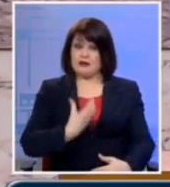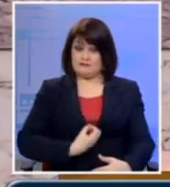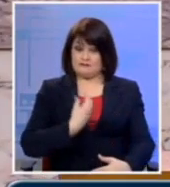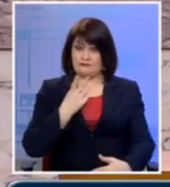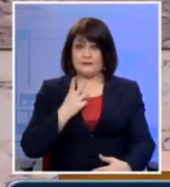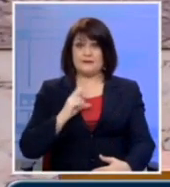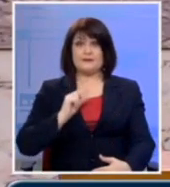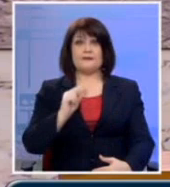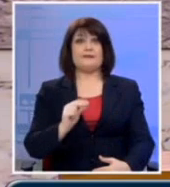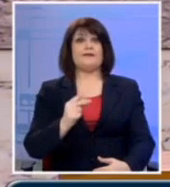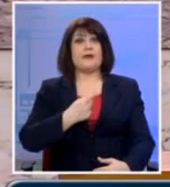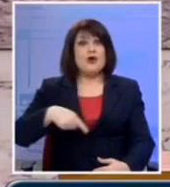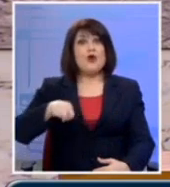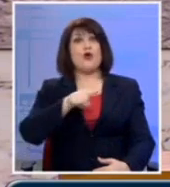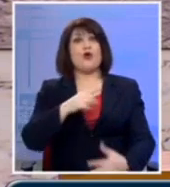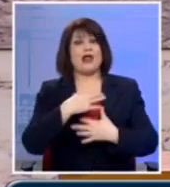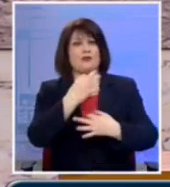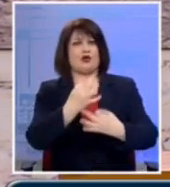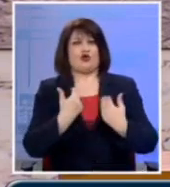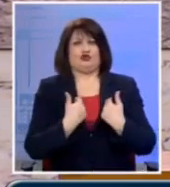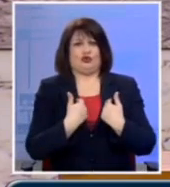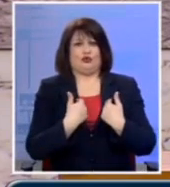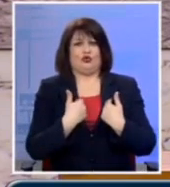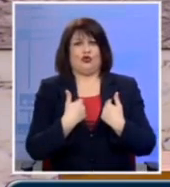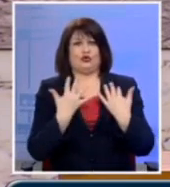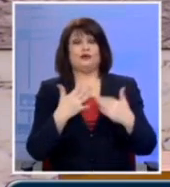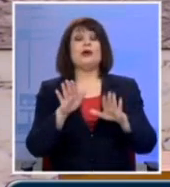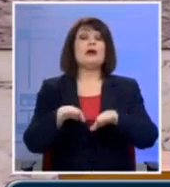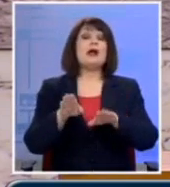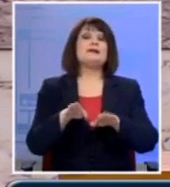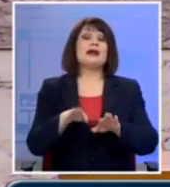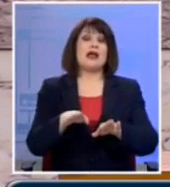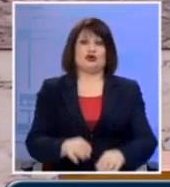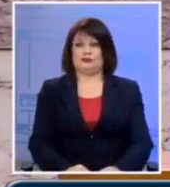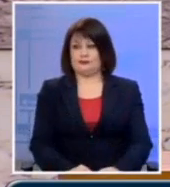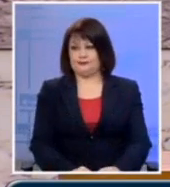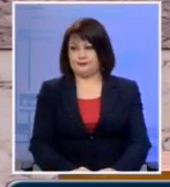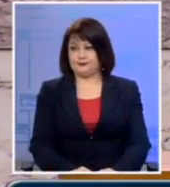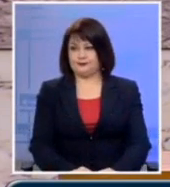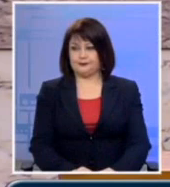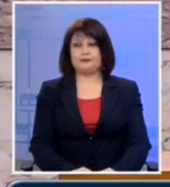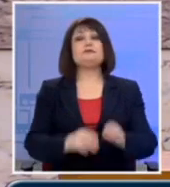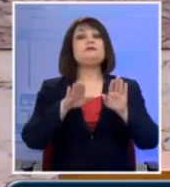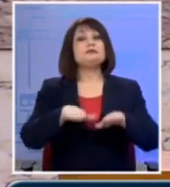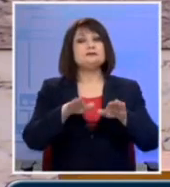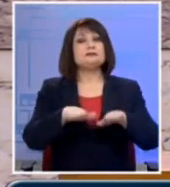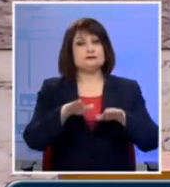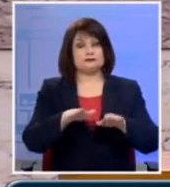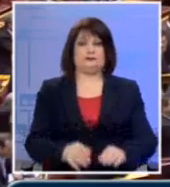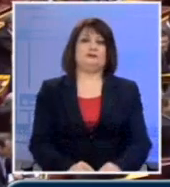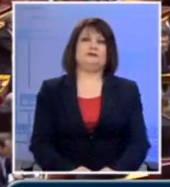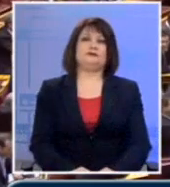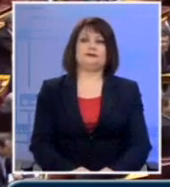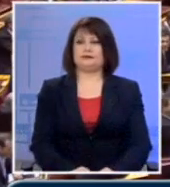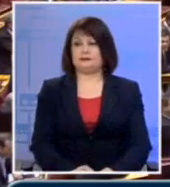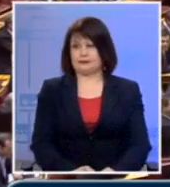αισθήματα της Βουλής και ολόκληρου του σώματος. Καθίστε, κυρία Βούλτεψη. Καθίστε, κυρία Βούλτεψη.